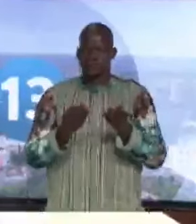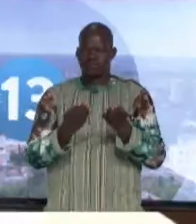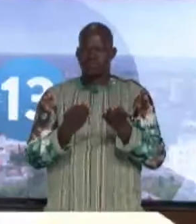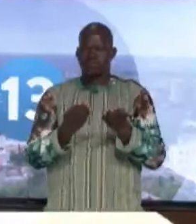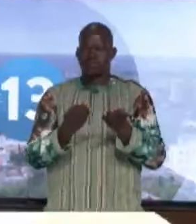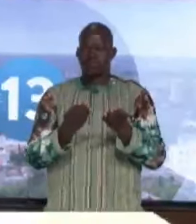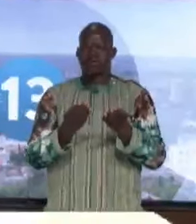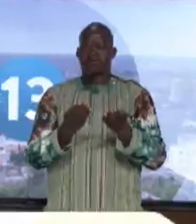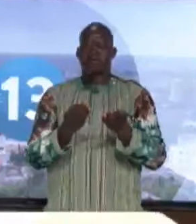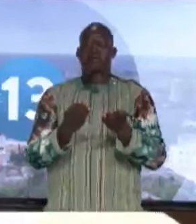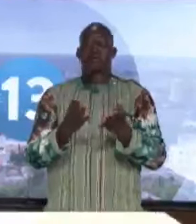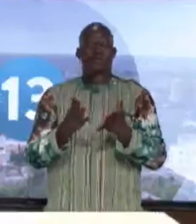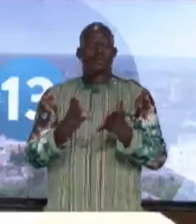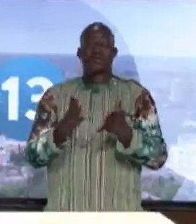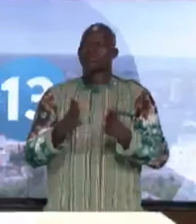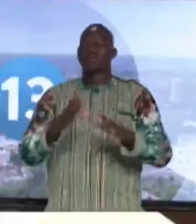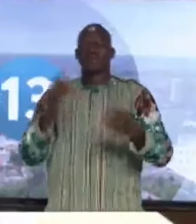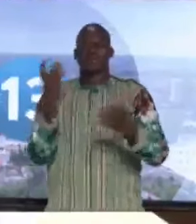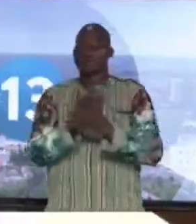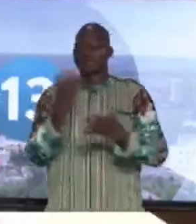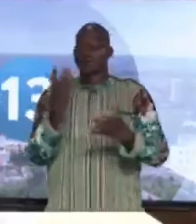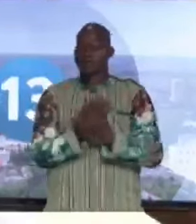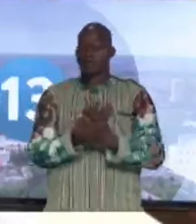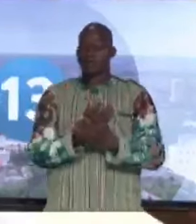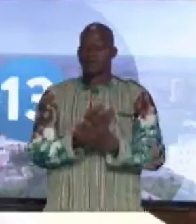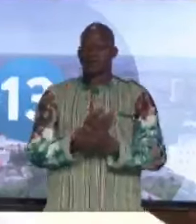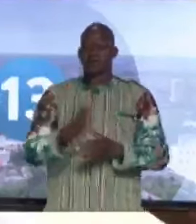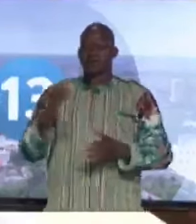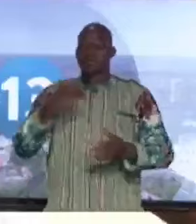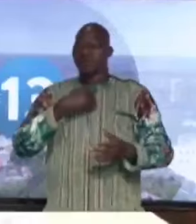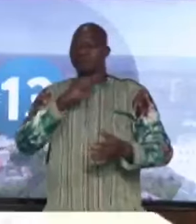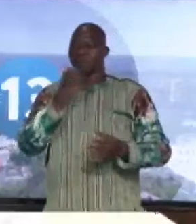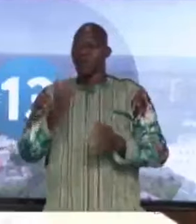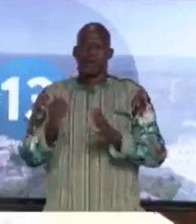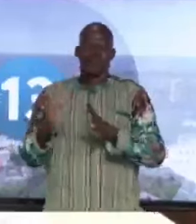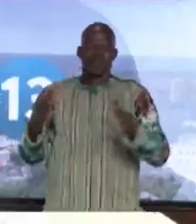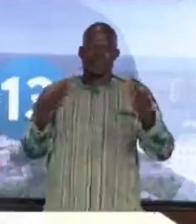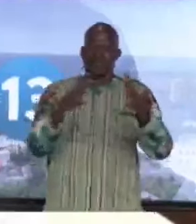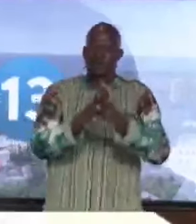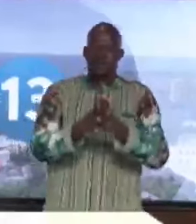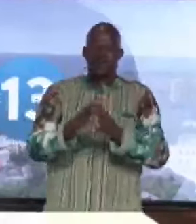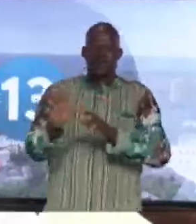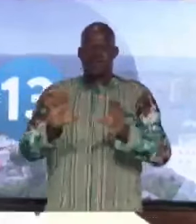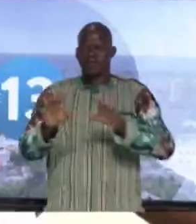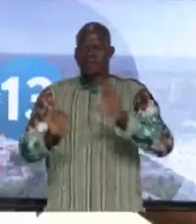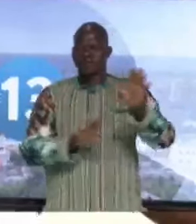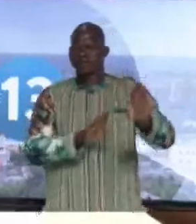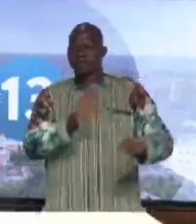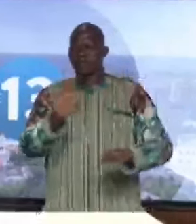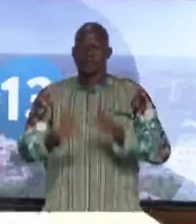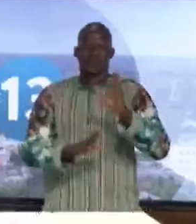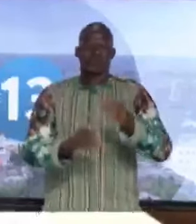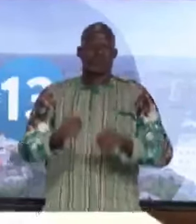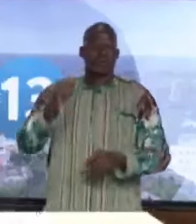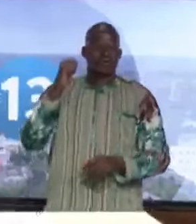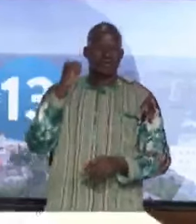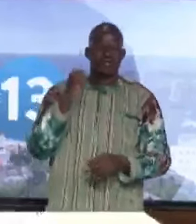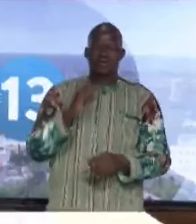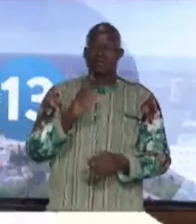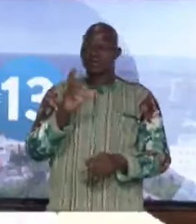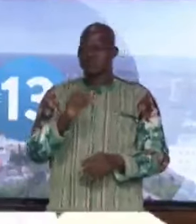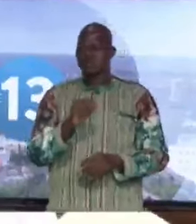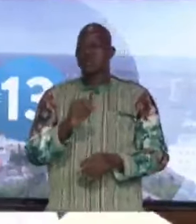eu besoin de remuer ciel et terre. On n'a pas mobilisé nos troupes, on n'a pas fait des marches, on n'a pas fait des protestations. C'est vraiment